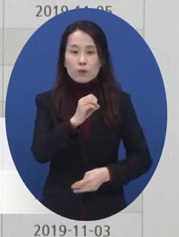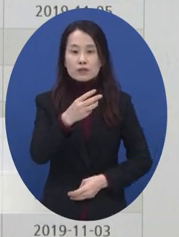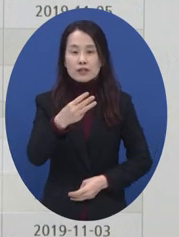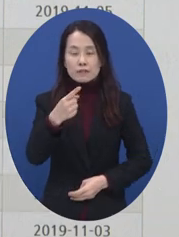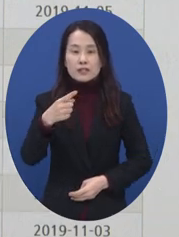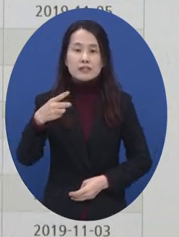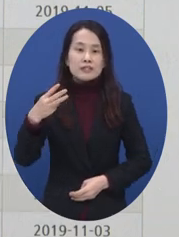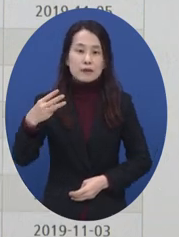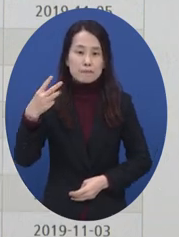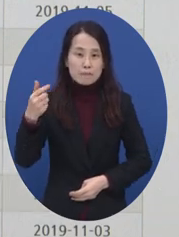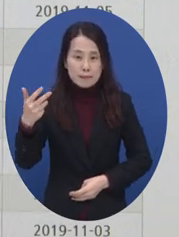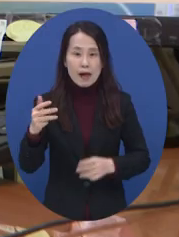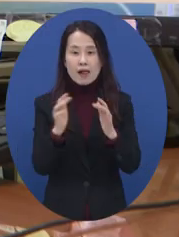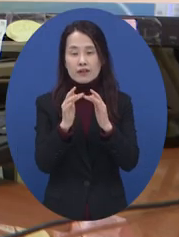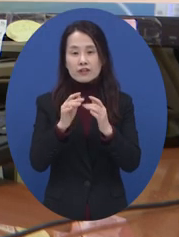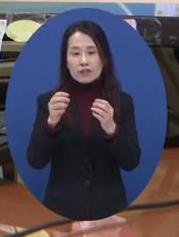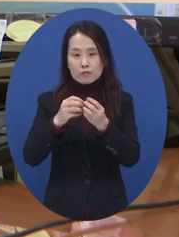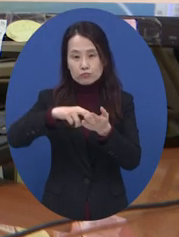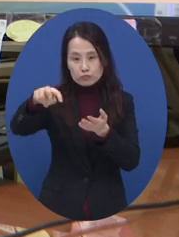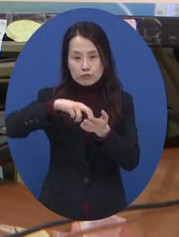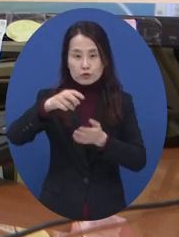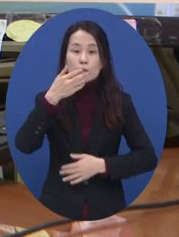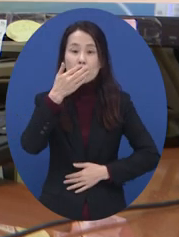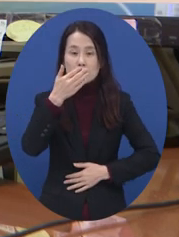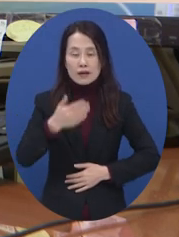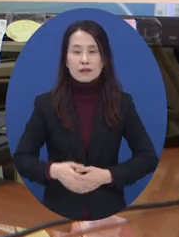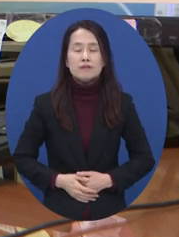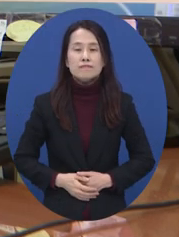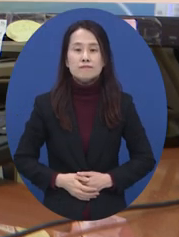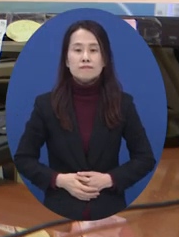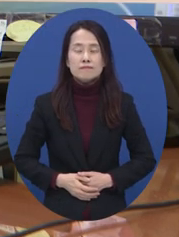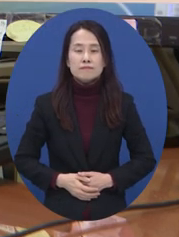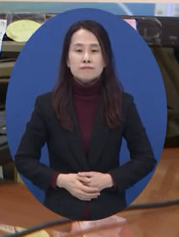1388 또는 인터넷과 문자로 도 가능합니다 예